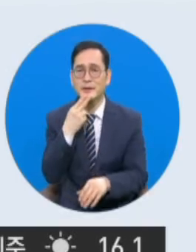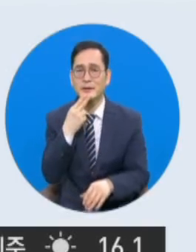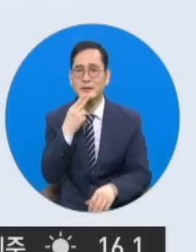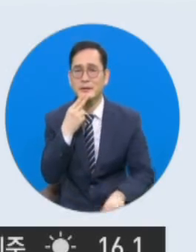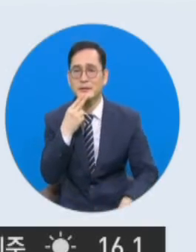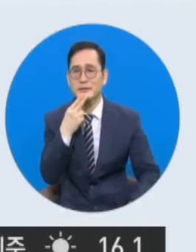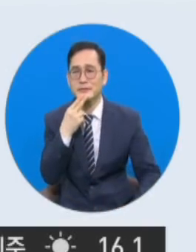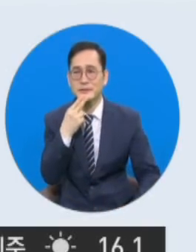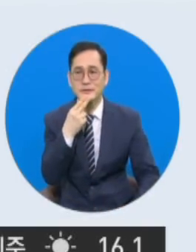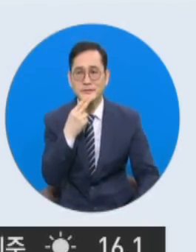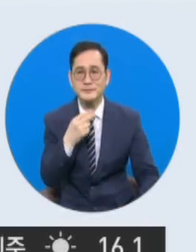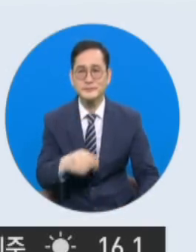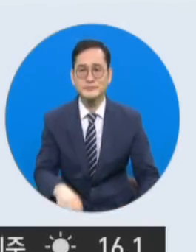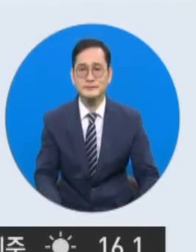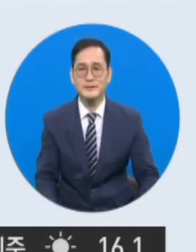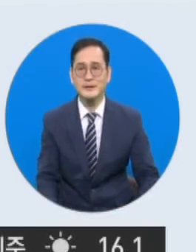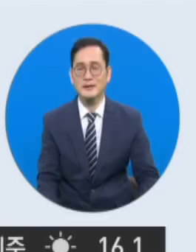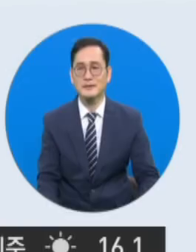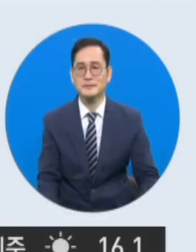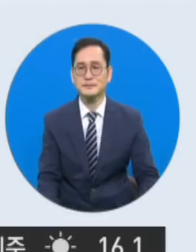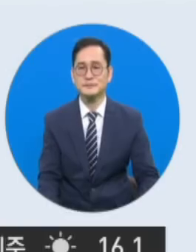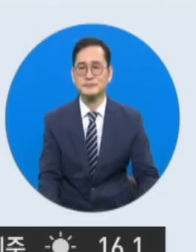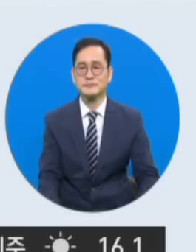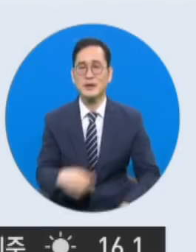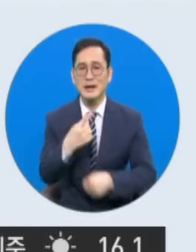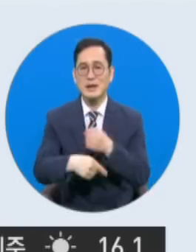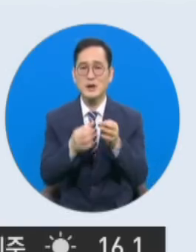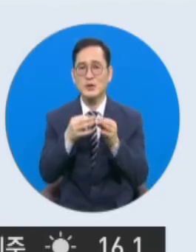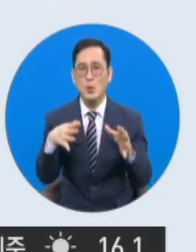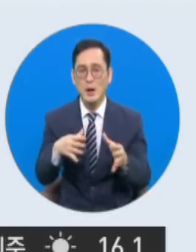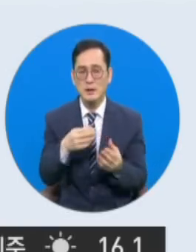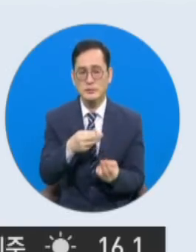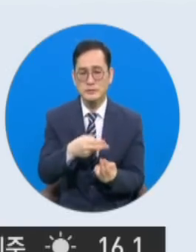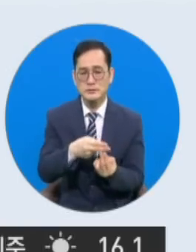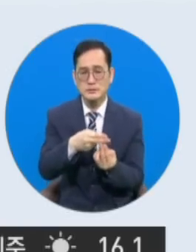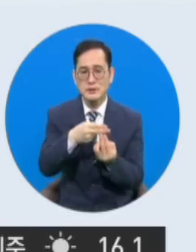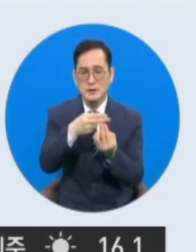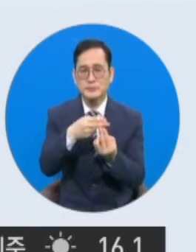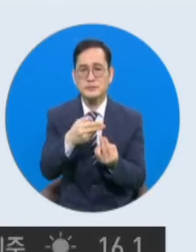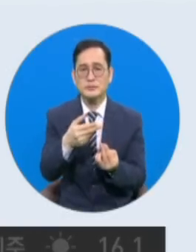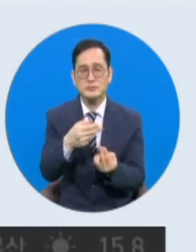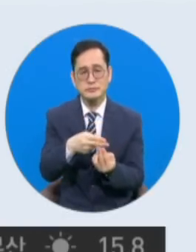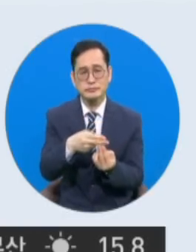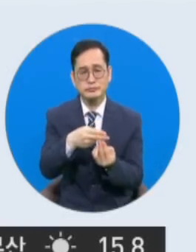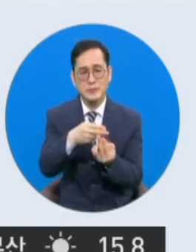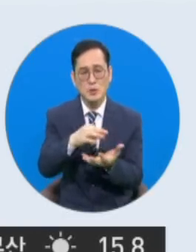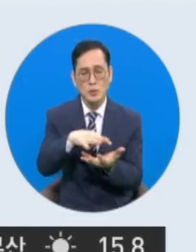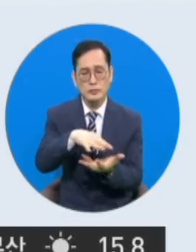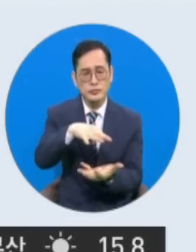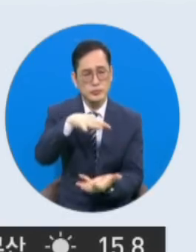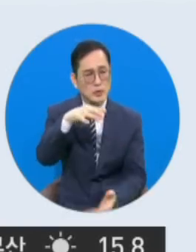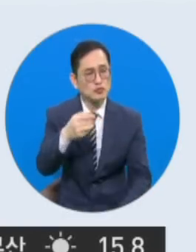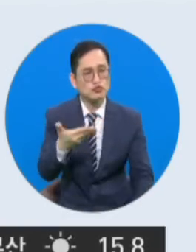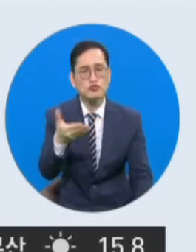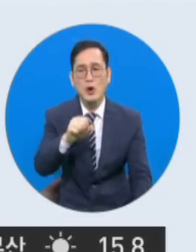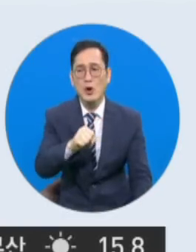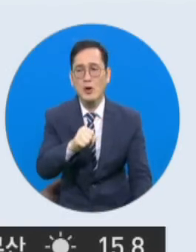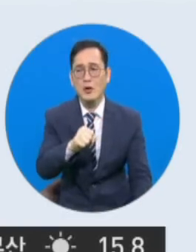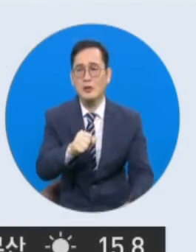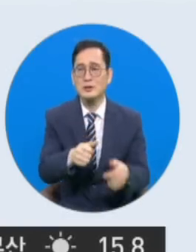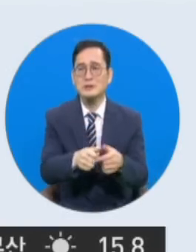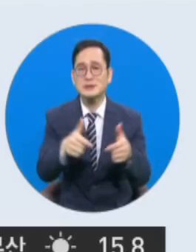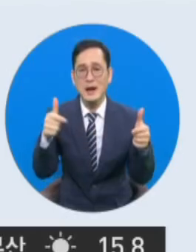공개하지 않았죠 1년생 예금이 9억여원 증가했습니다 그렇다면 무슨 돈으로